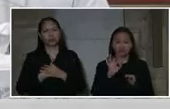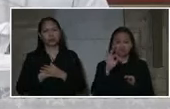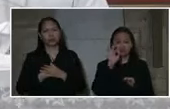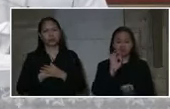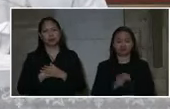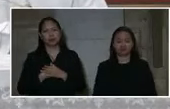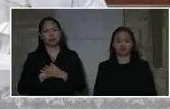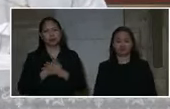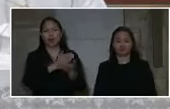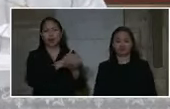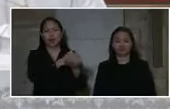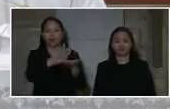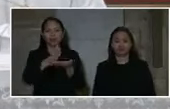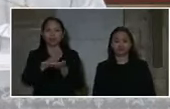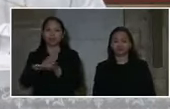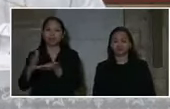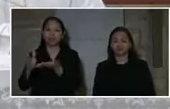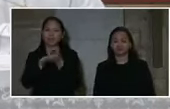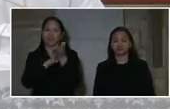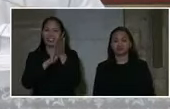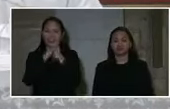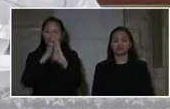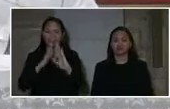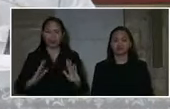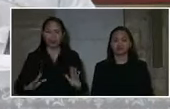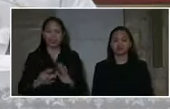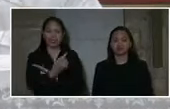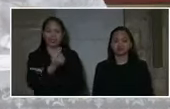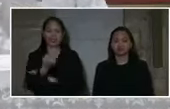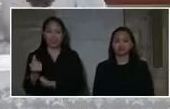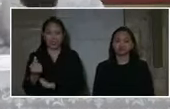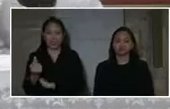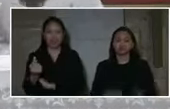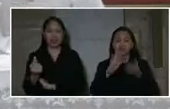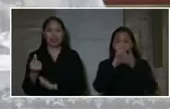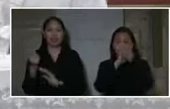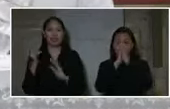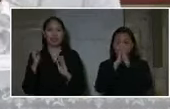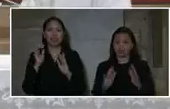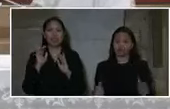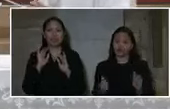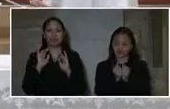rin. Magbigayan kayo ng kapayapaan sa isa't isa.